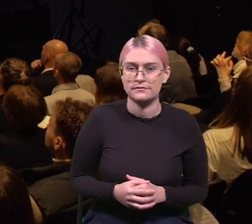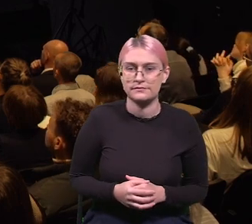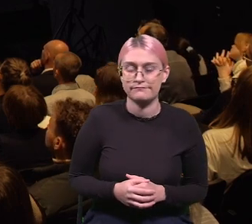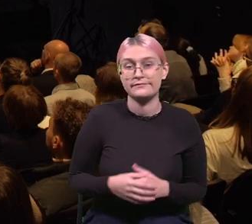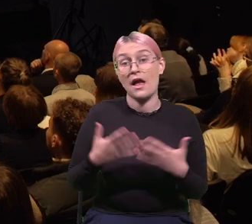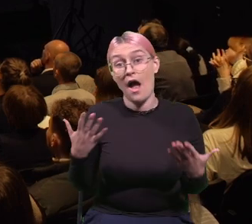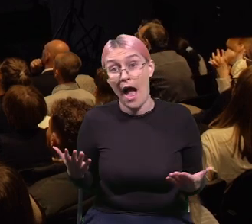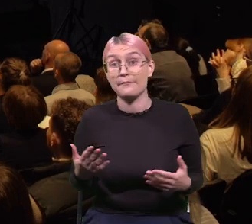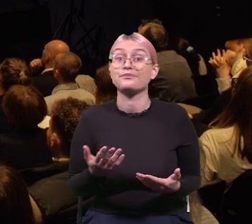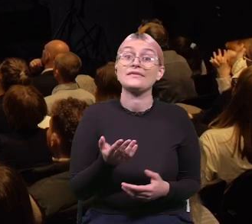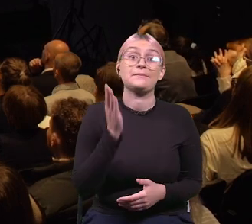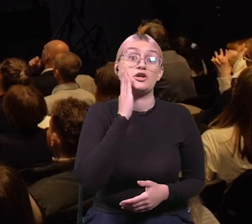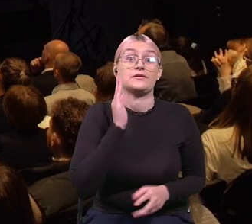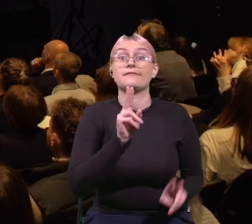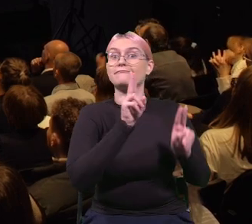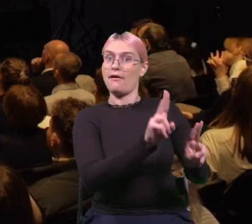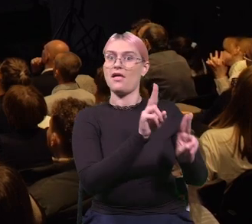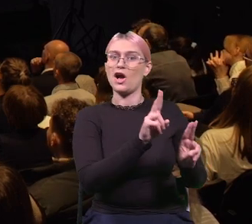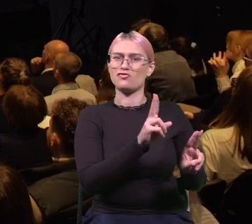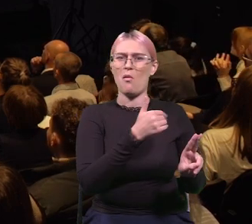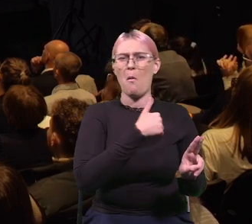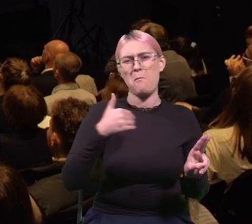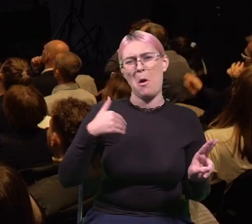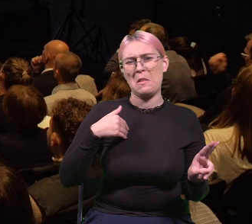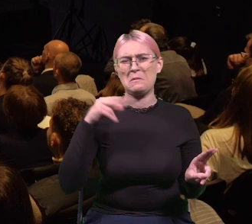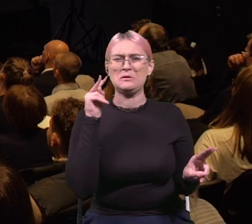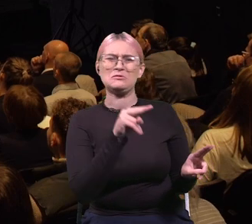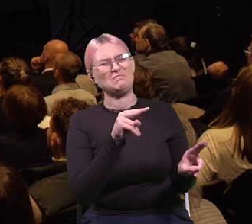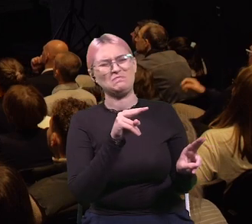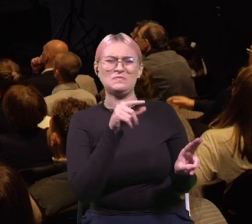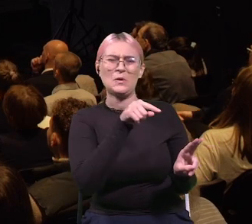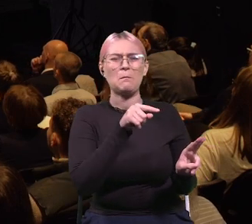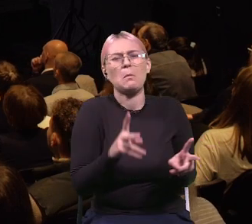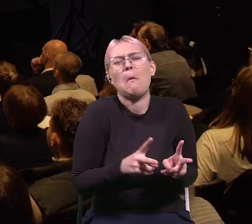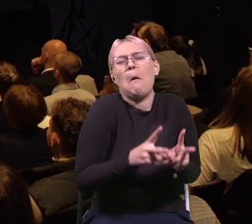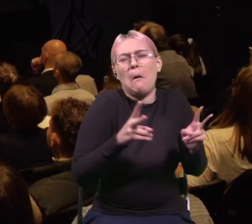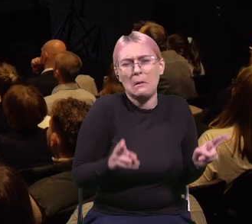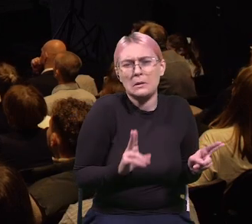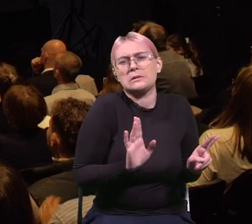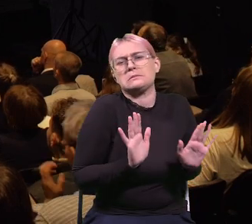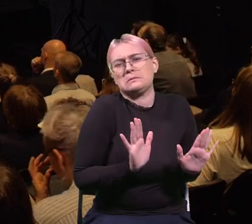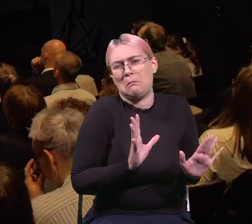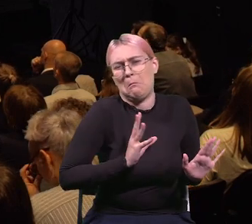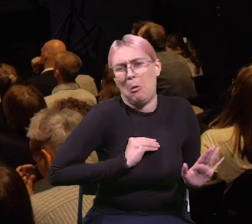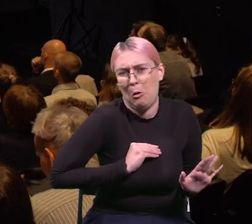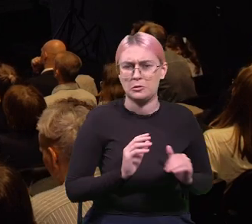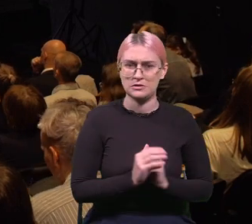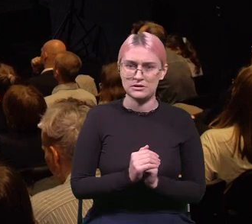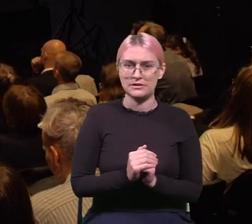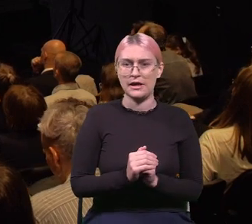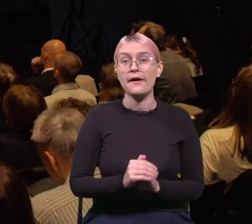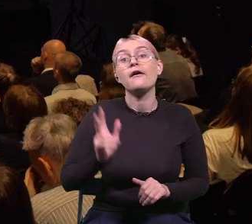kategoriach fazy przejściowej, czegoś, przez co trzeba przejść. Jakie są wnioski,